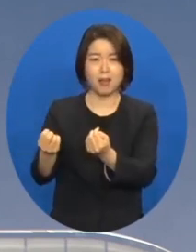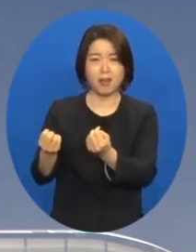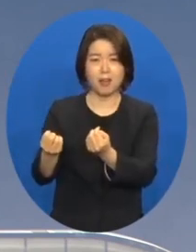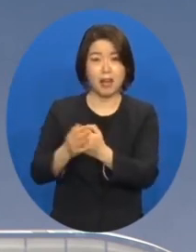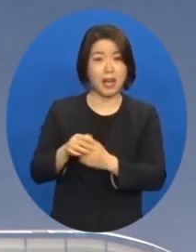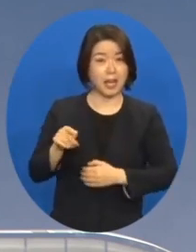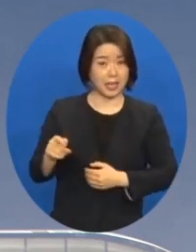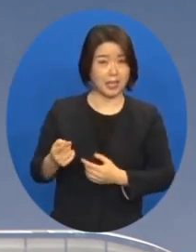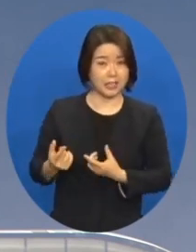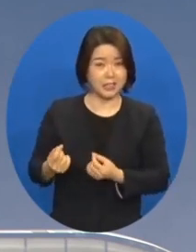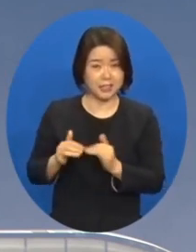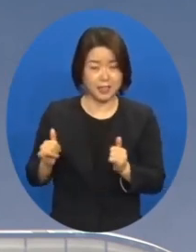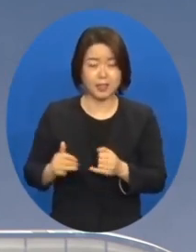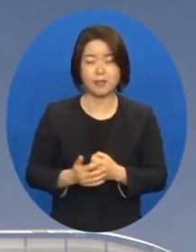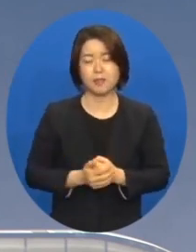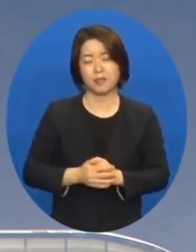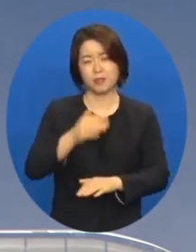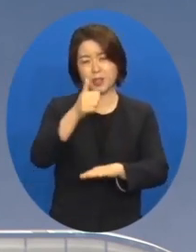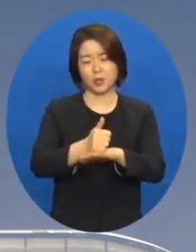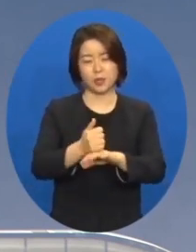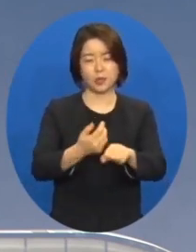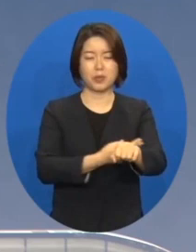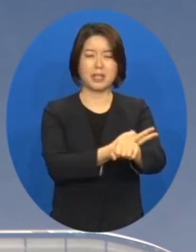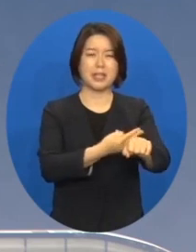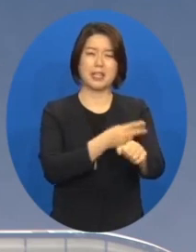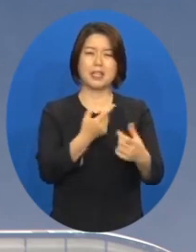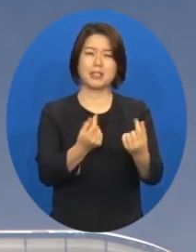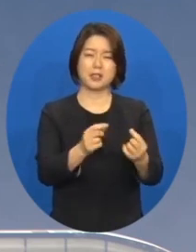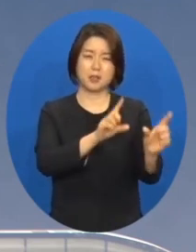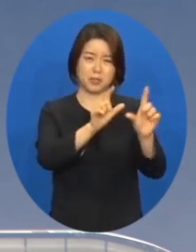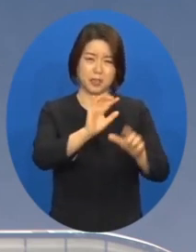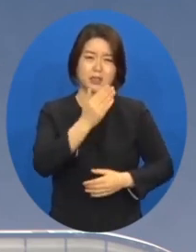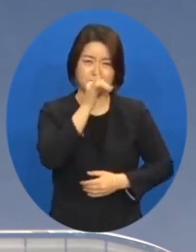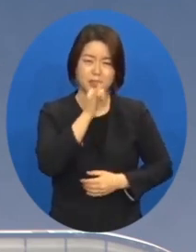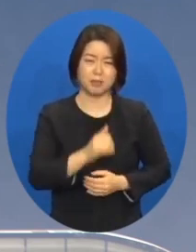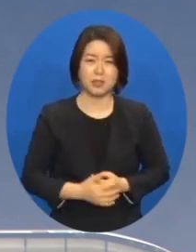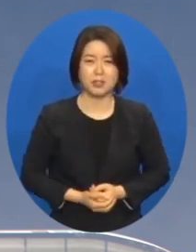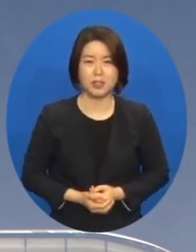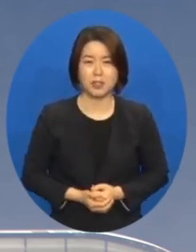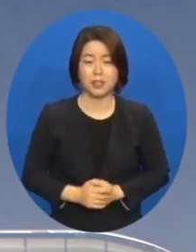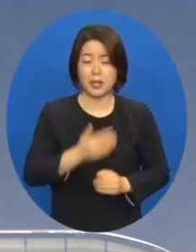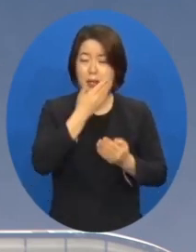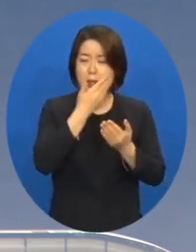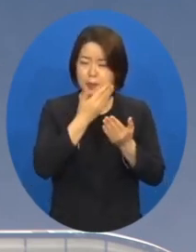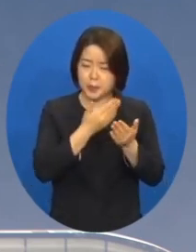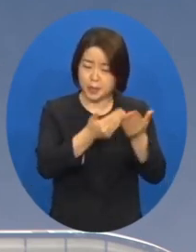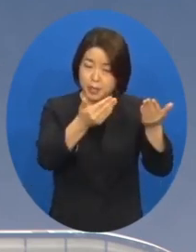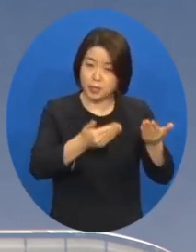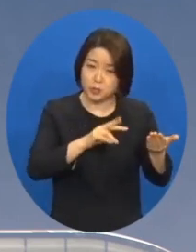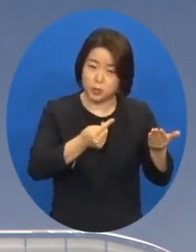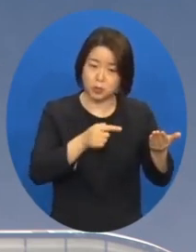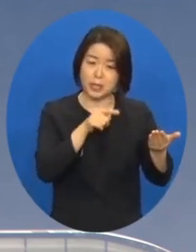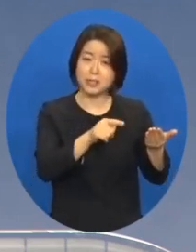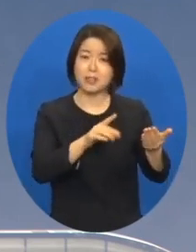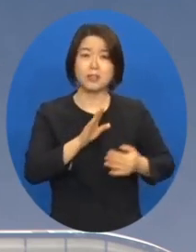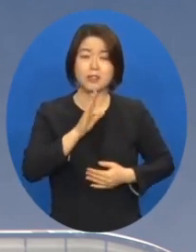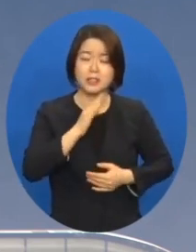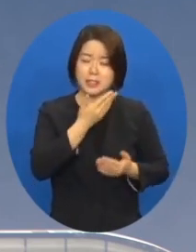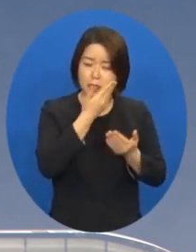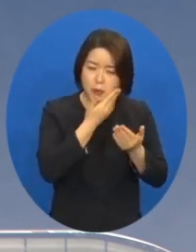그런 사람은 결국은 에서처럼 살게 됩니다. 귀한 것이 주어져도 귀하게 진짜